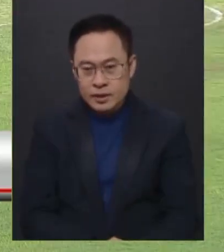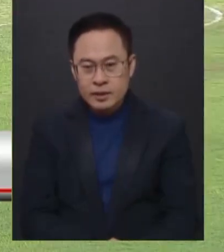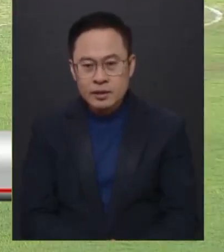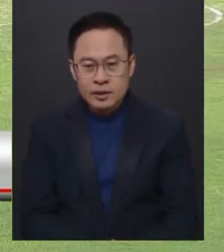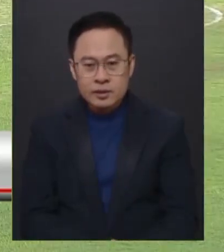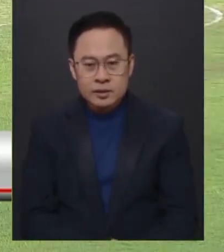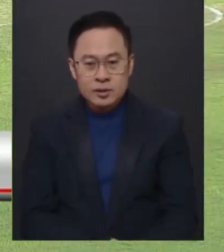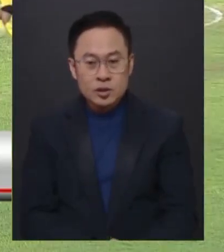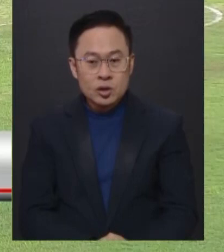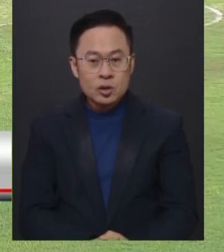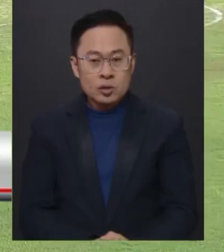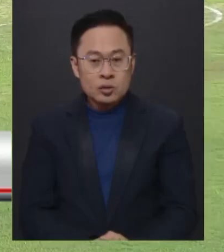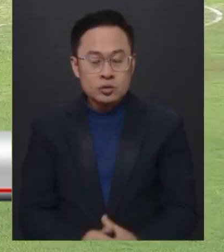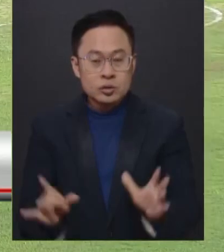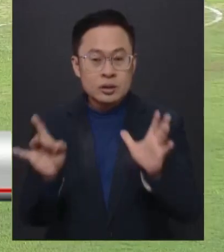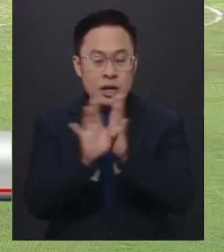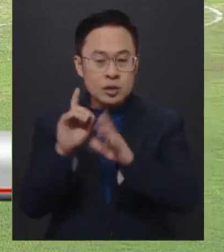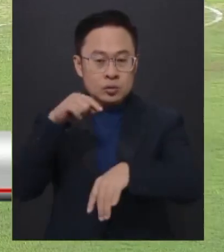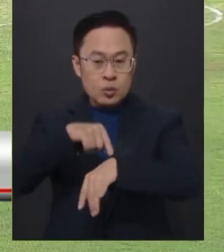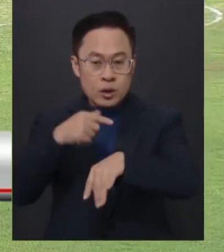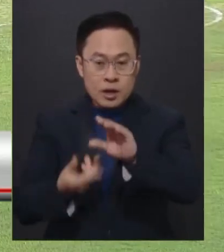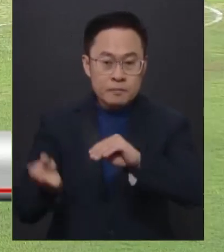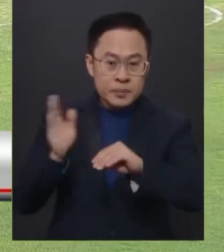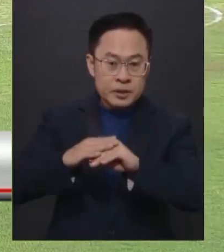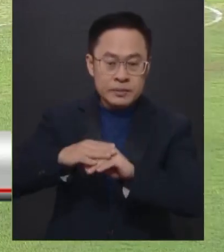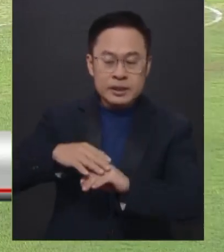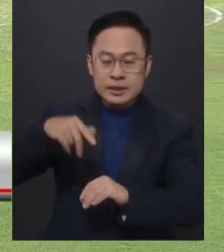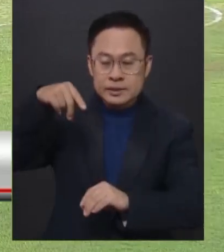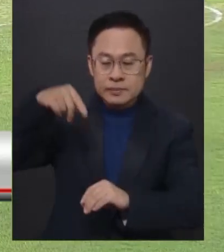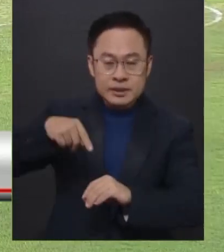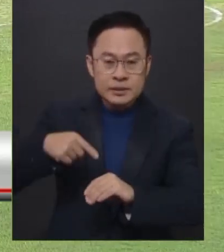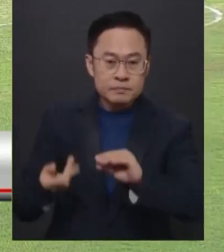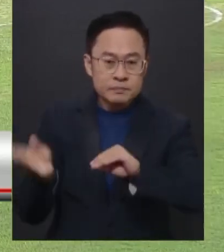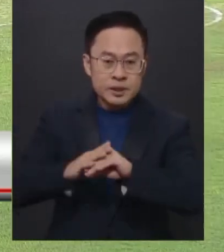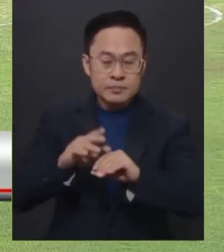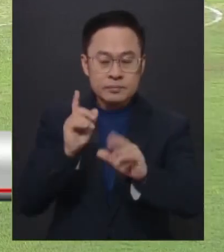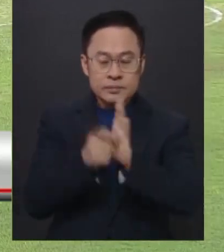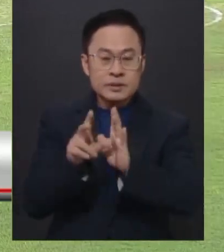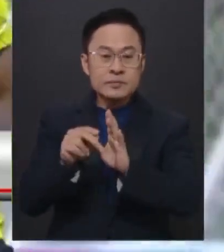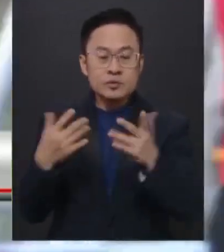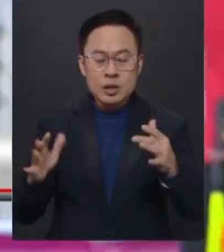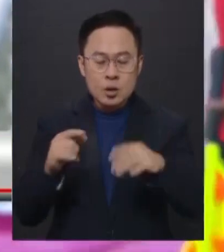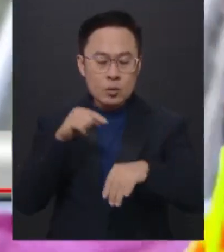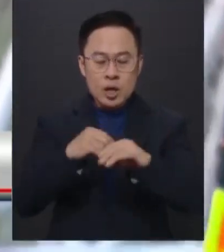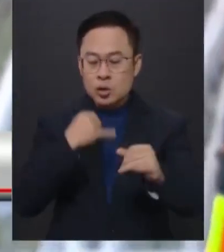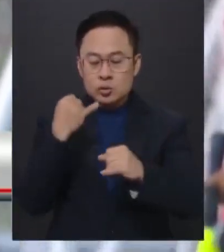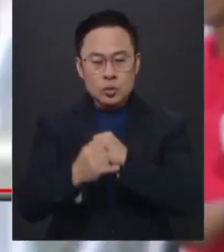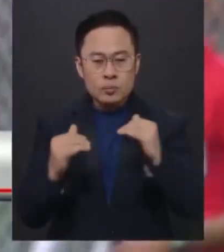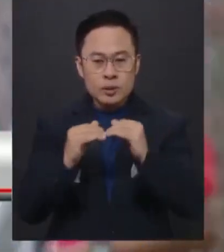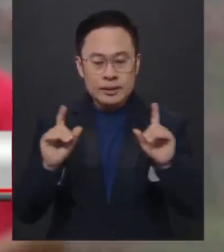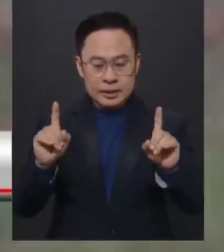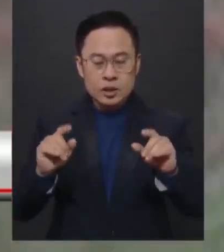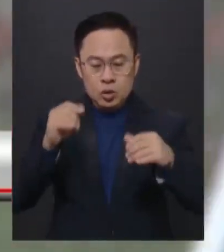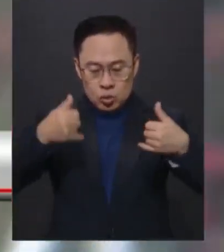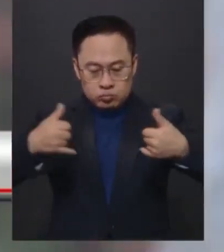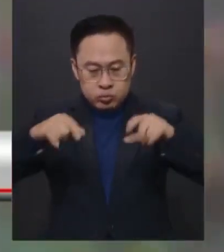ครับทำให้ต้องไปเล่นกันในช่วงต่อเวลาพิเศษนะครับแล้วก็ในช่วงต่อเวลาพิเศษทำอะไรกันเพิ่มไม่ได้ต้องตัดสินด้วยการดวลจุ